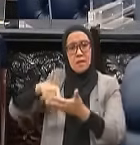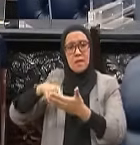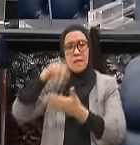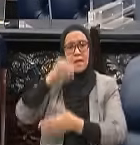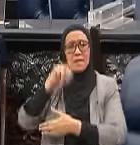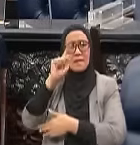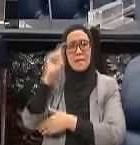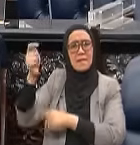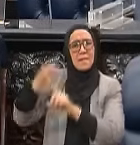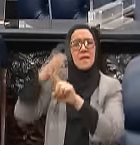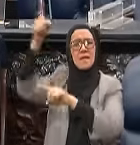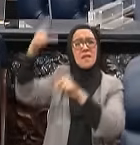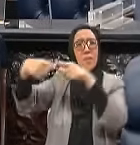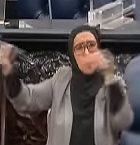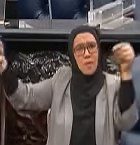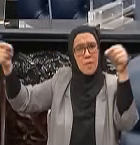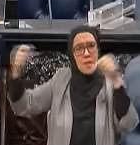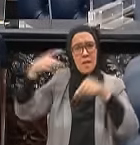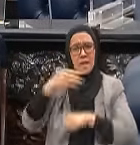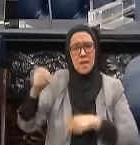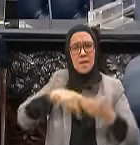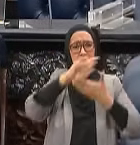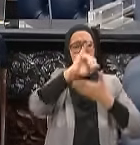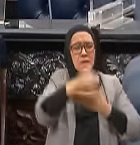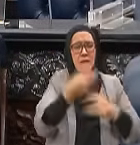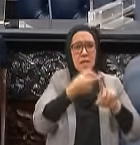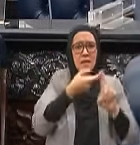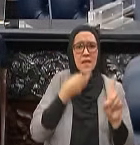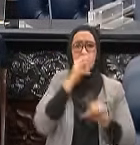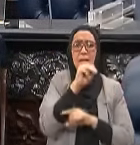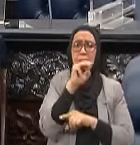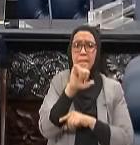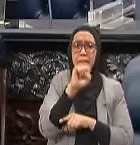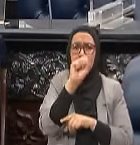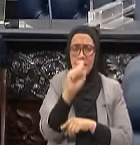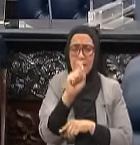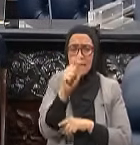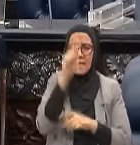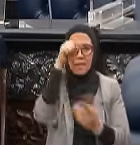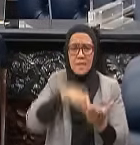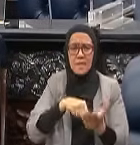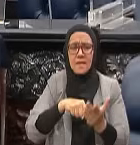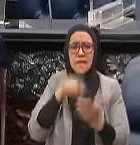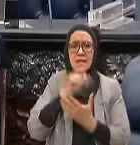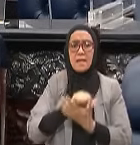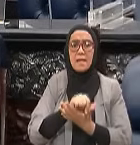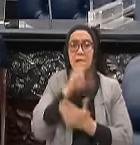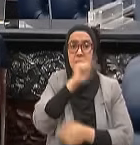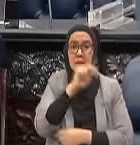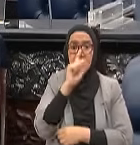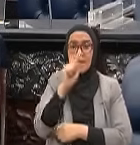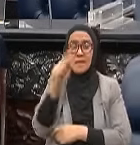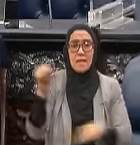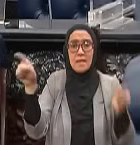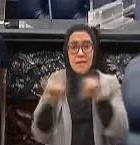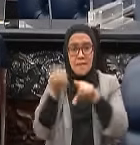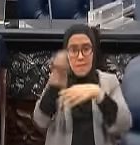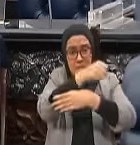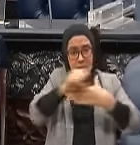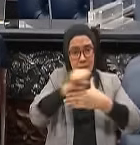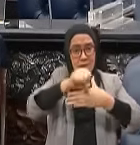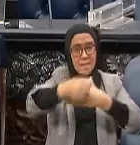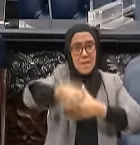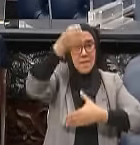ya Project dan pada mistisme sepedanya NTT juga Mbak pemegang saham utama